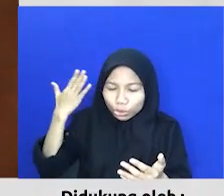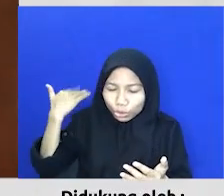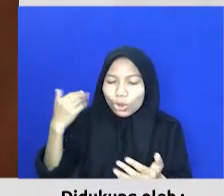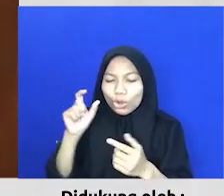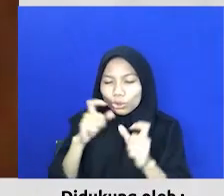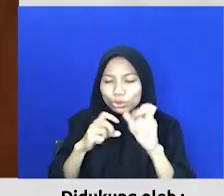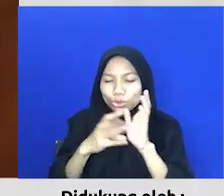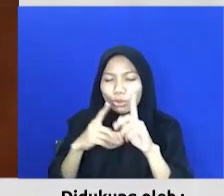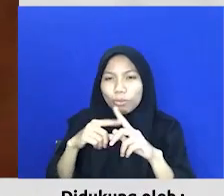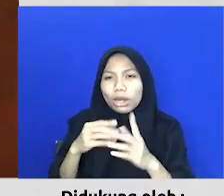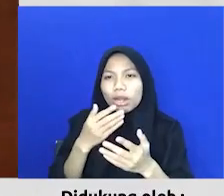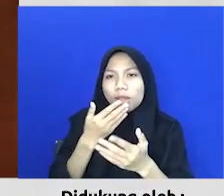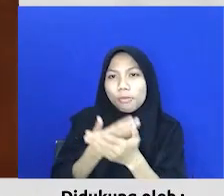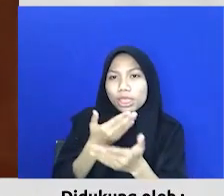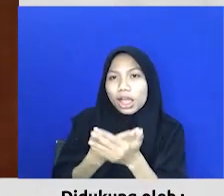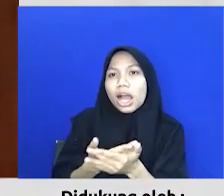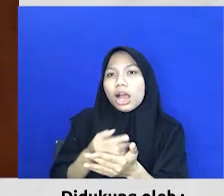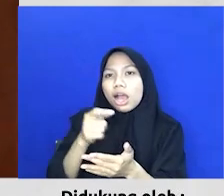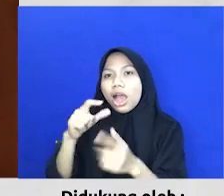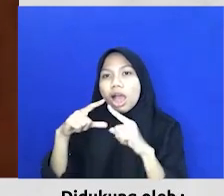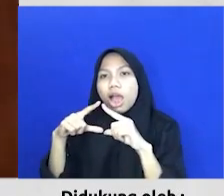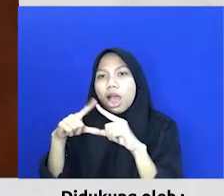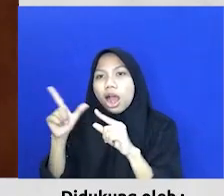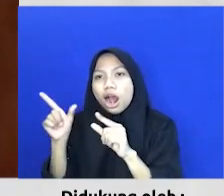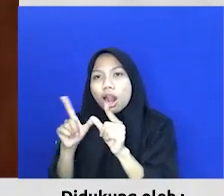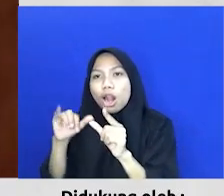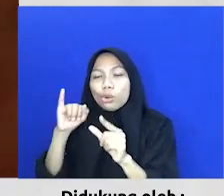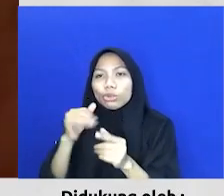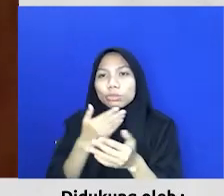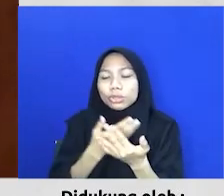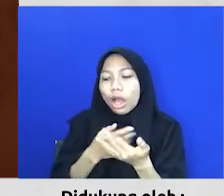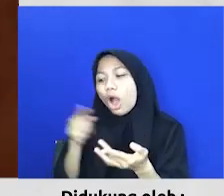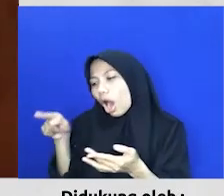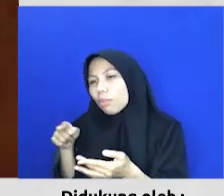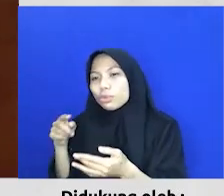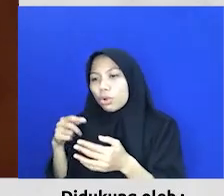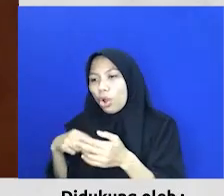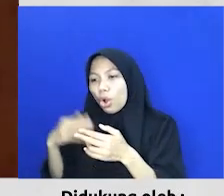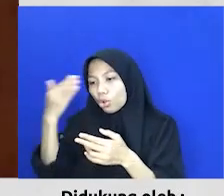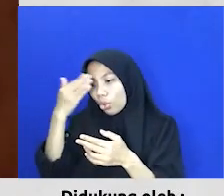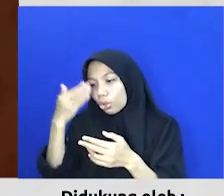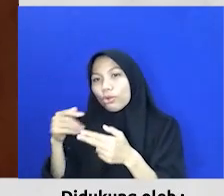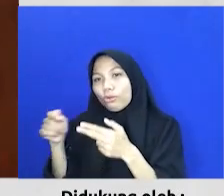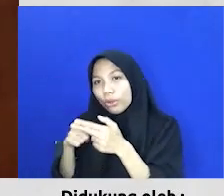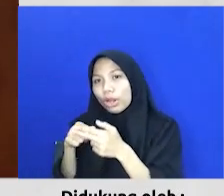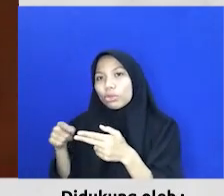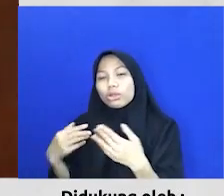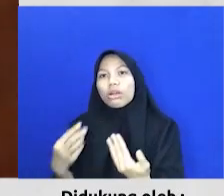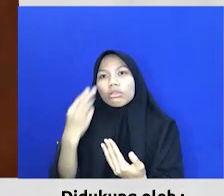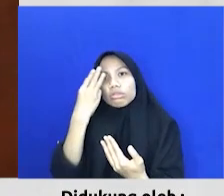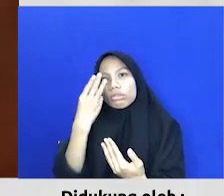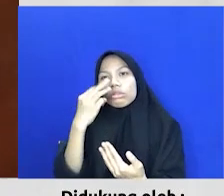kan. Ya. Penderitaan-penderitaan si pelaku itu yang hendak kita ceritakan kan